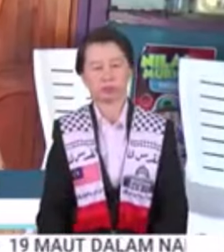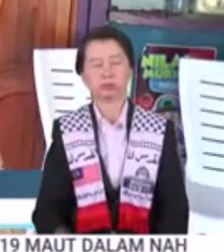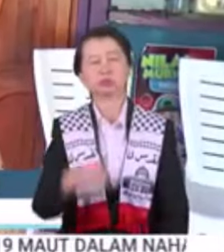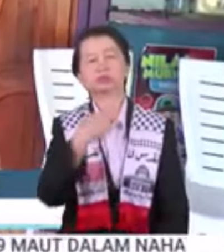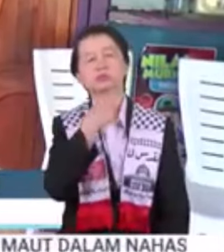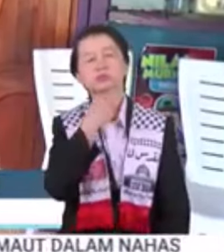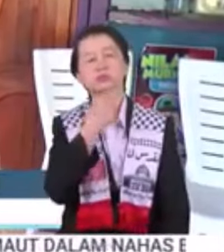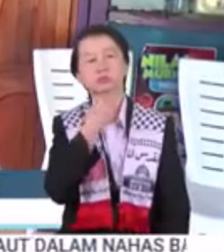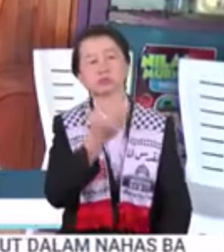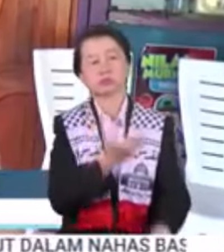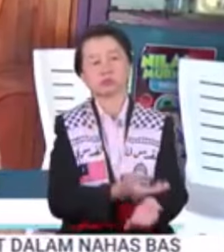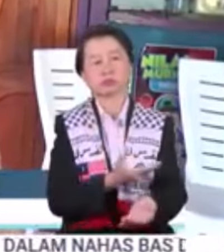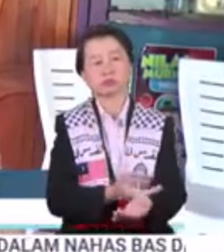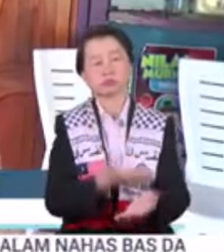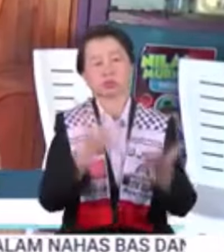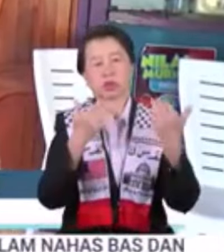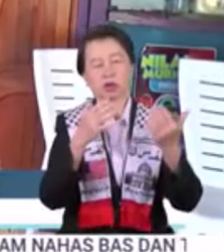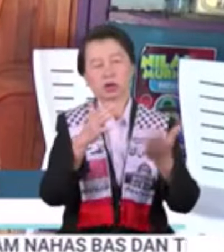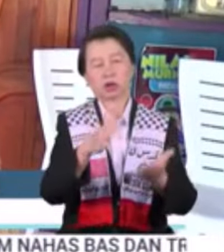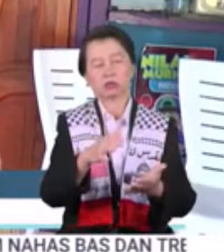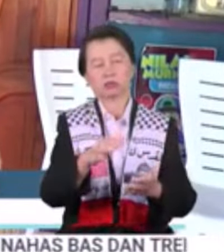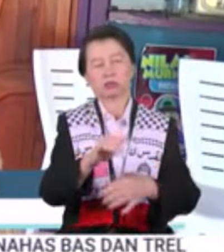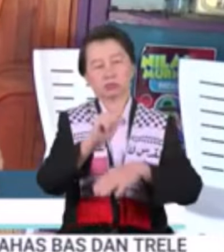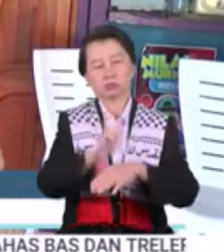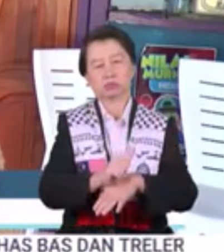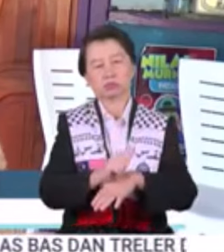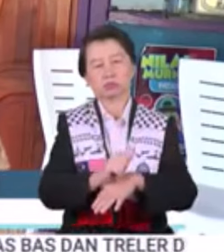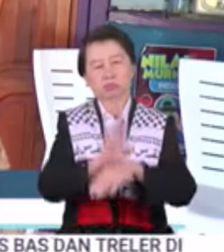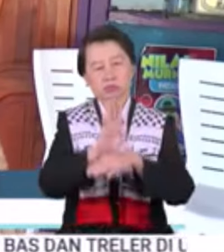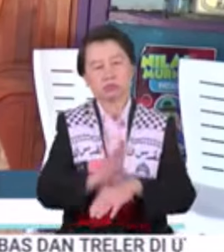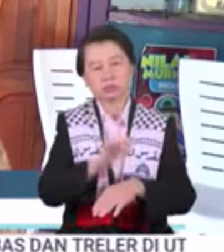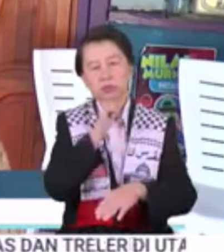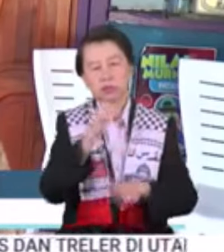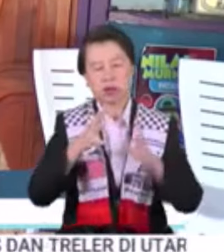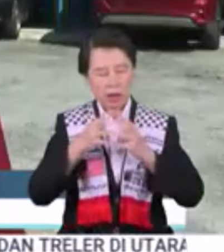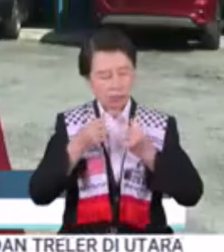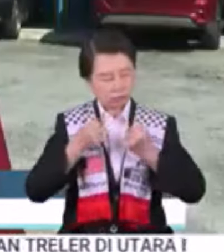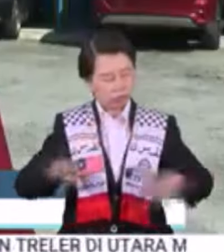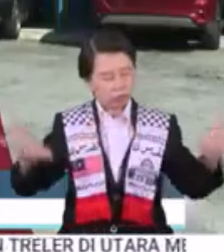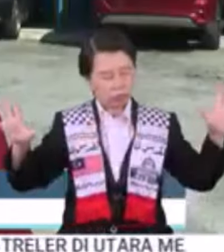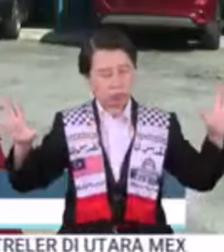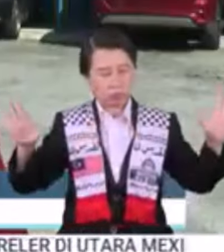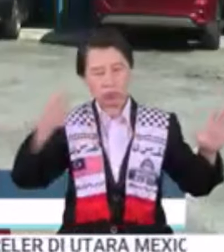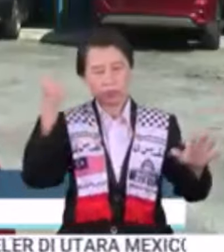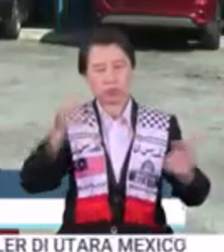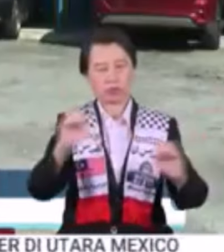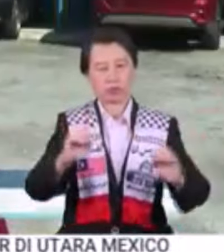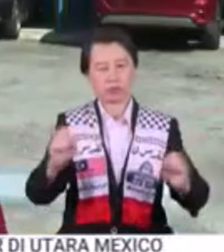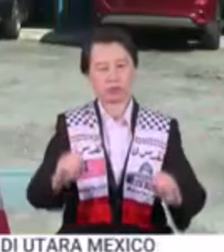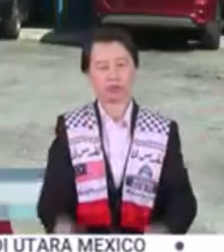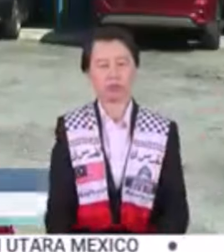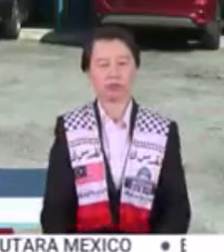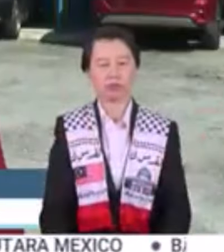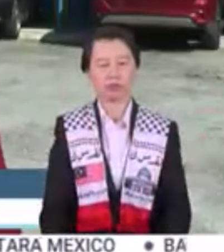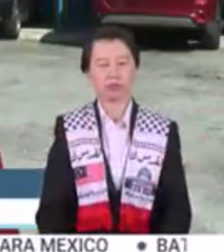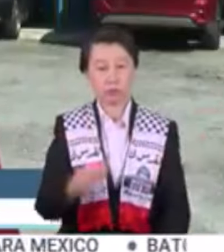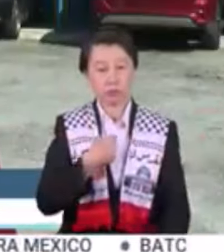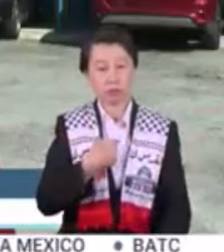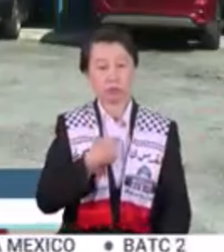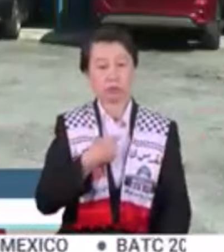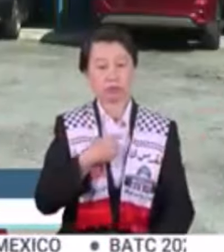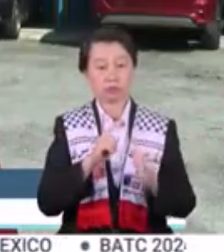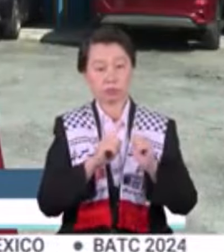Supaya generasi tak pupuslah, supaya budaya tak dilupakan. Saya yang